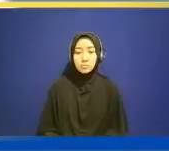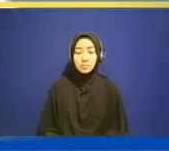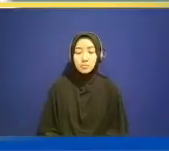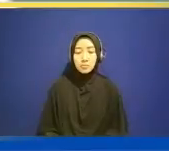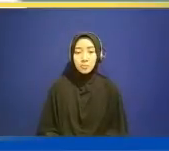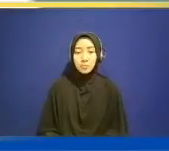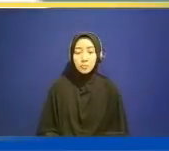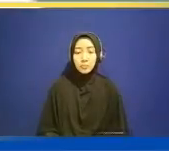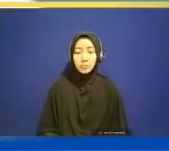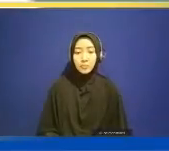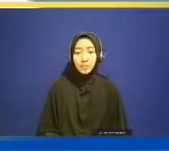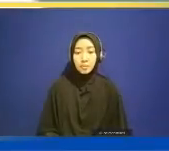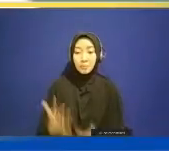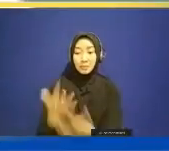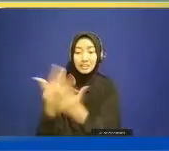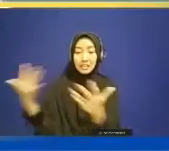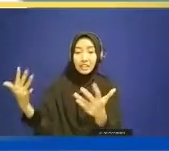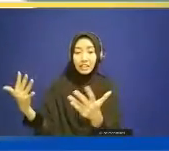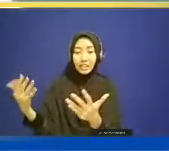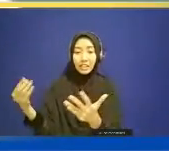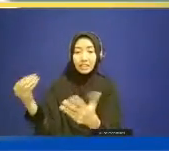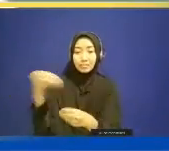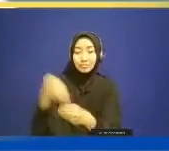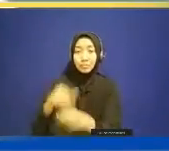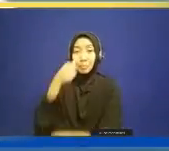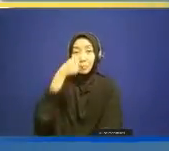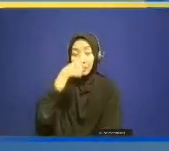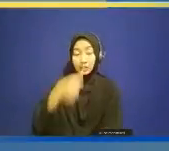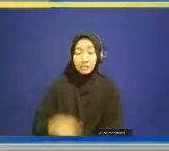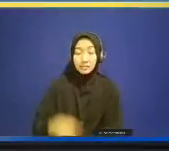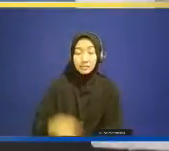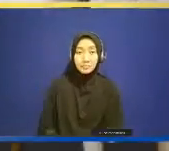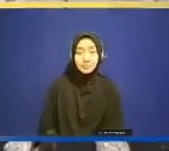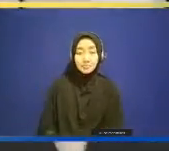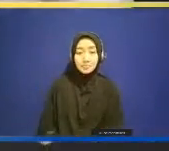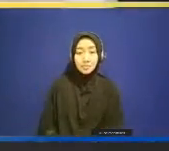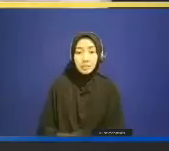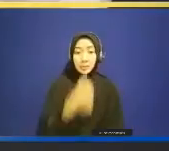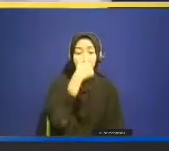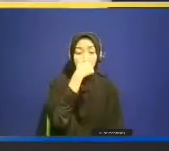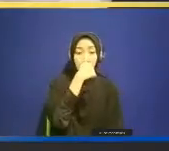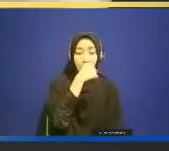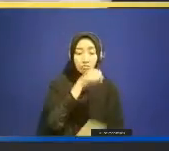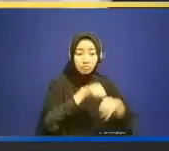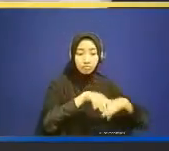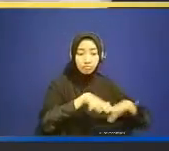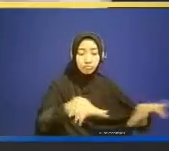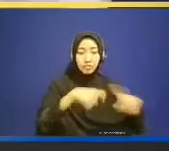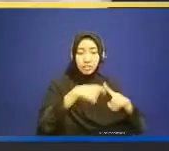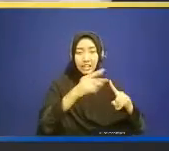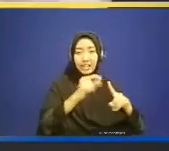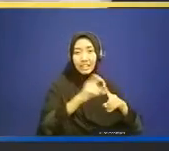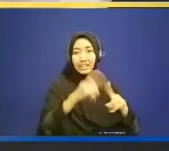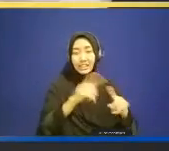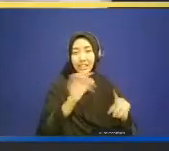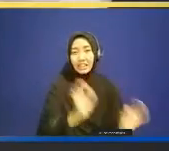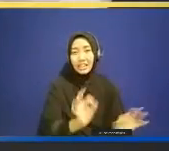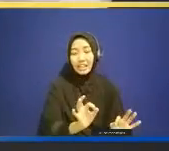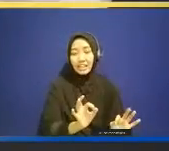bayangkan rakyat naro uang di bank banget tidak julurkan kredit